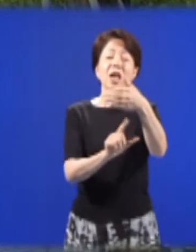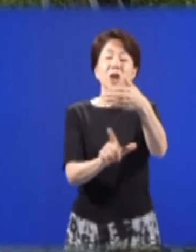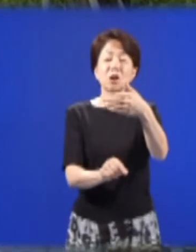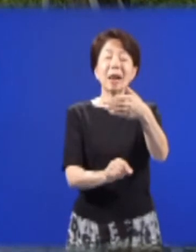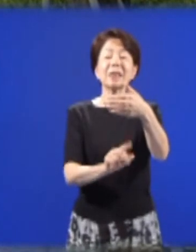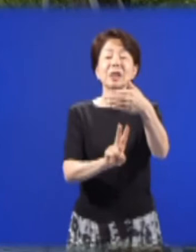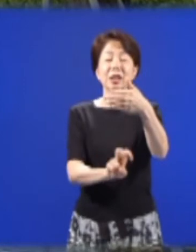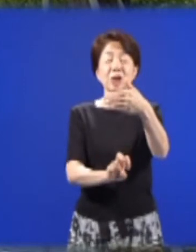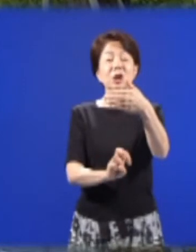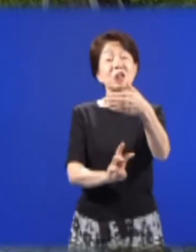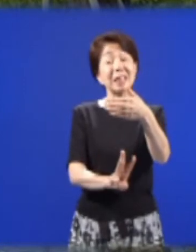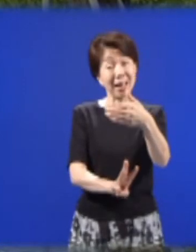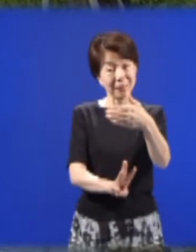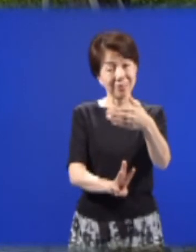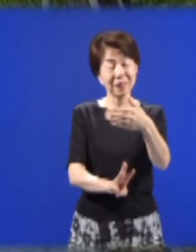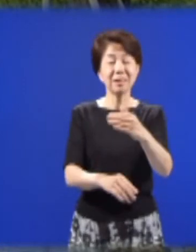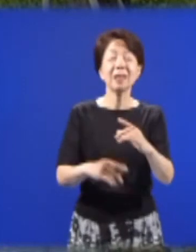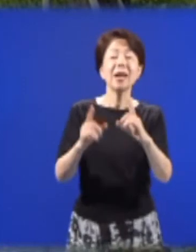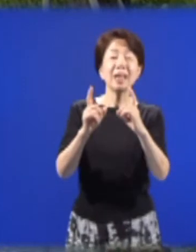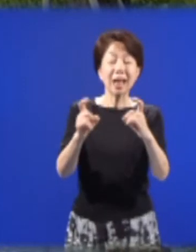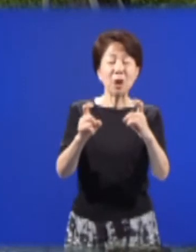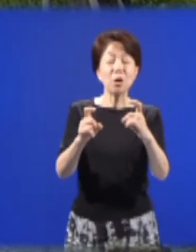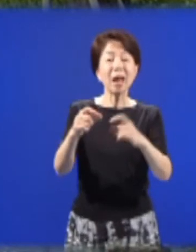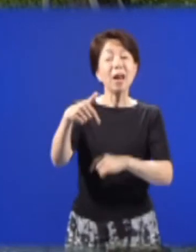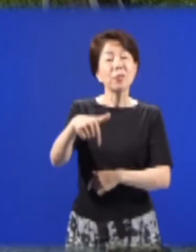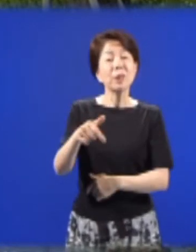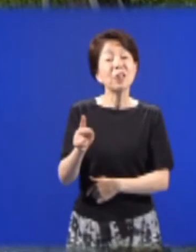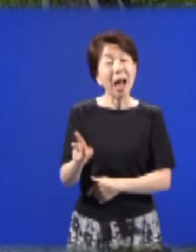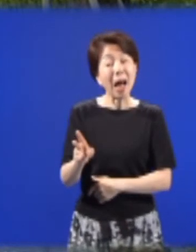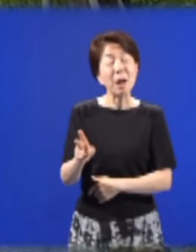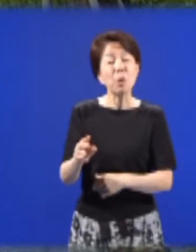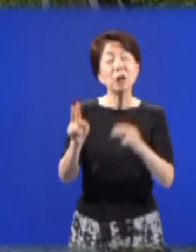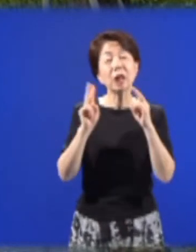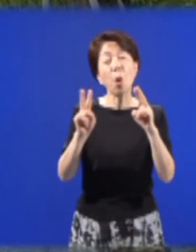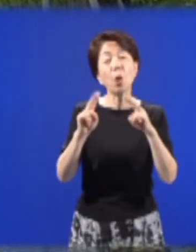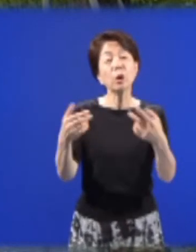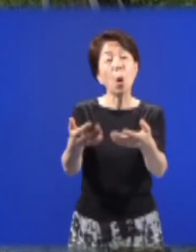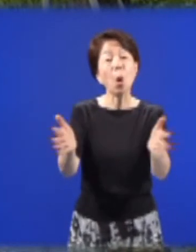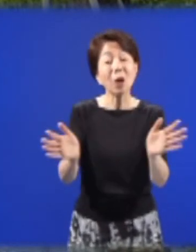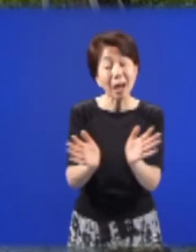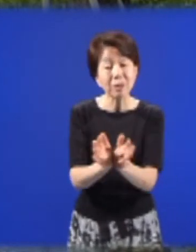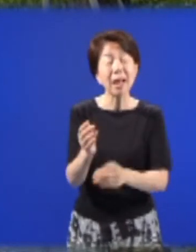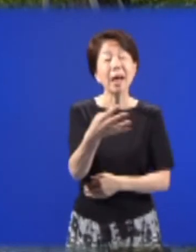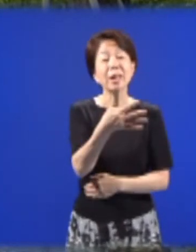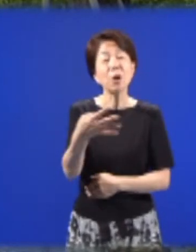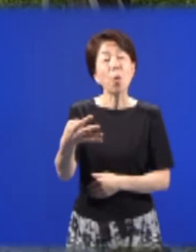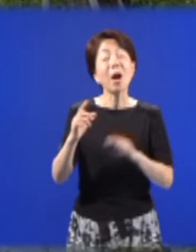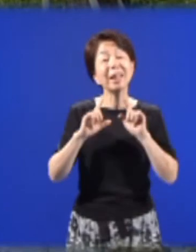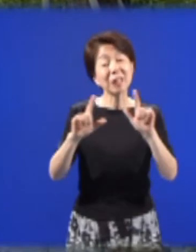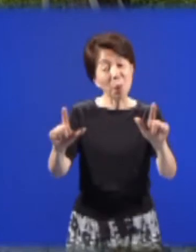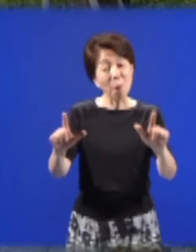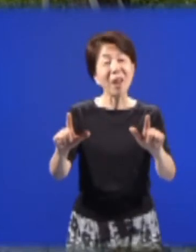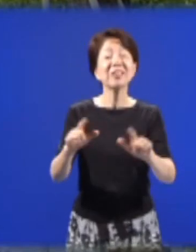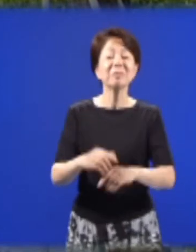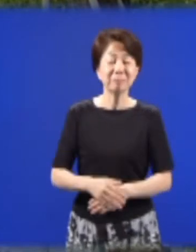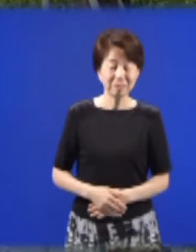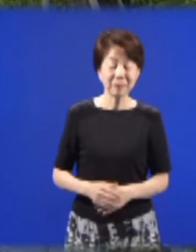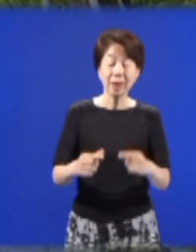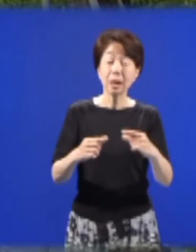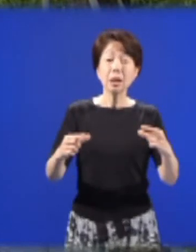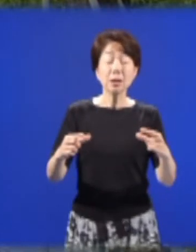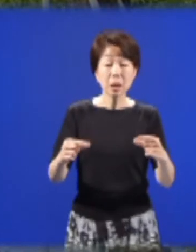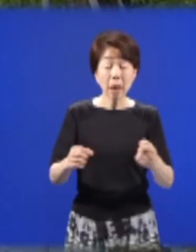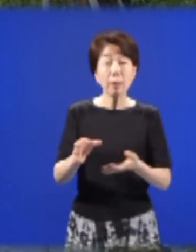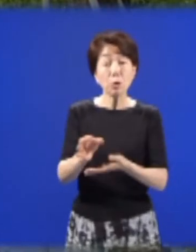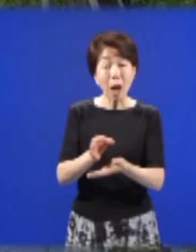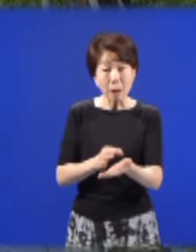9月23日には名古屋フィルハーモニー交響楽団四日市公演があります。チケ